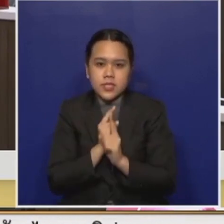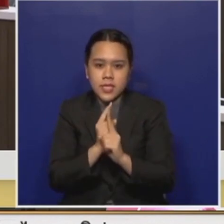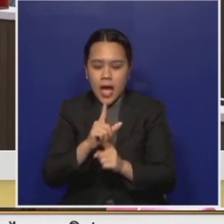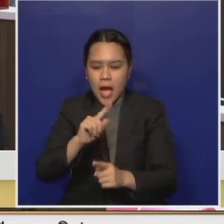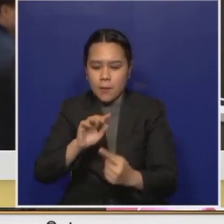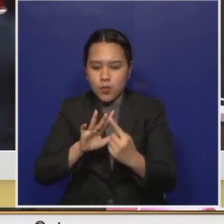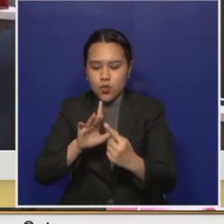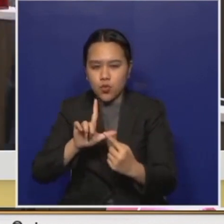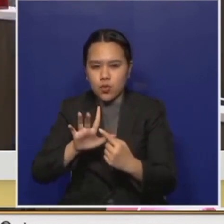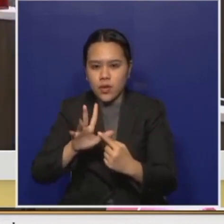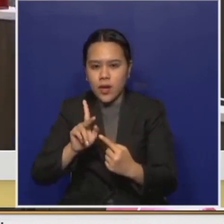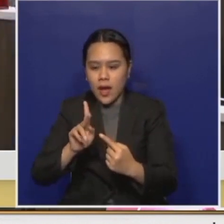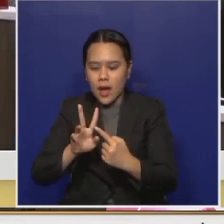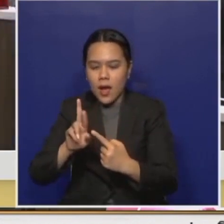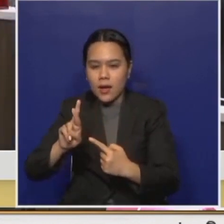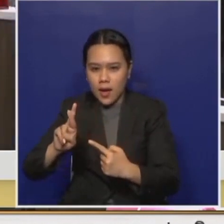เราต้ชดใช้